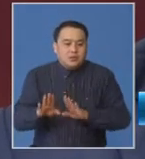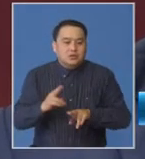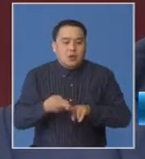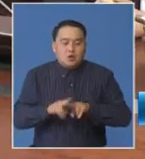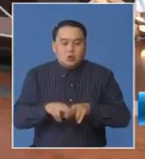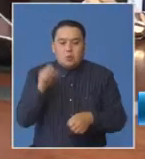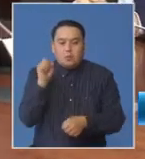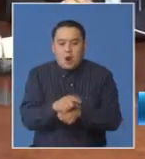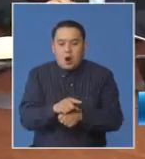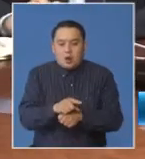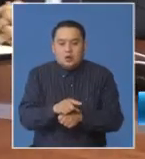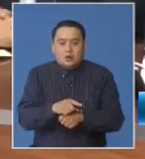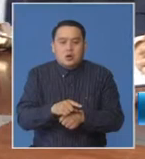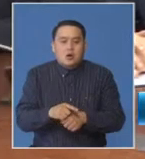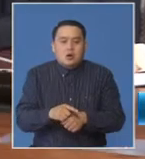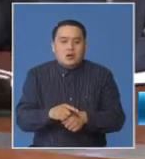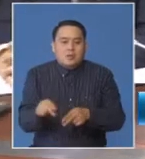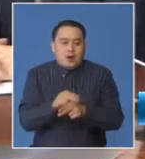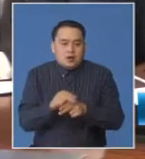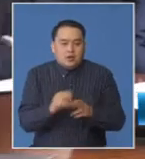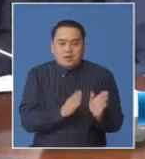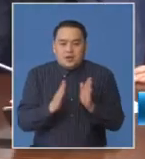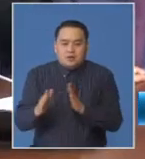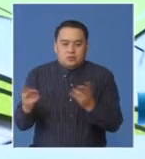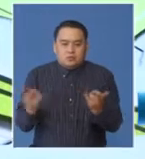области поручил отечественным органам навести порядок.